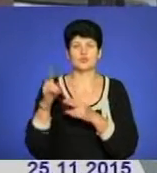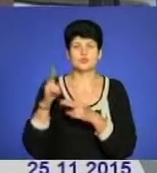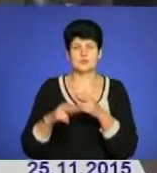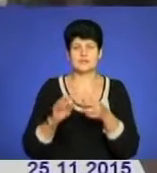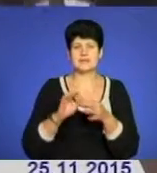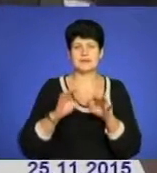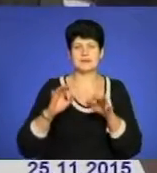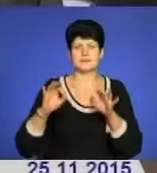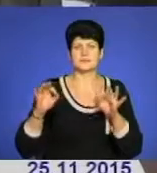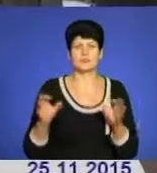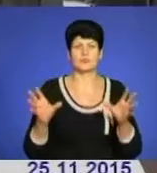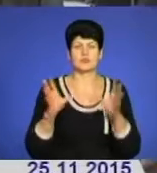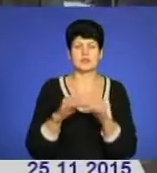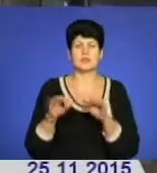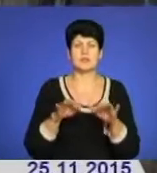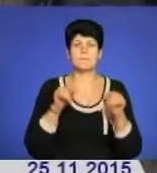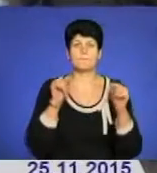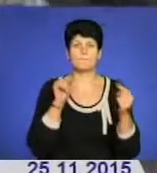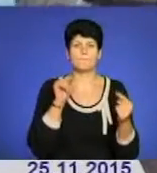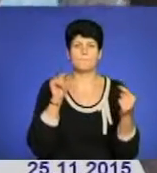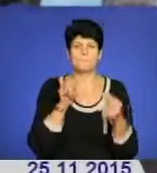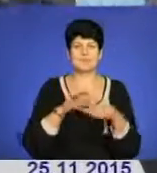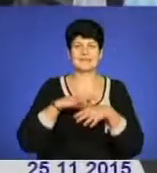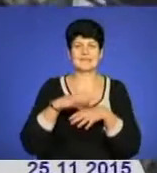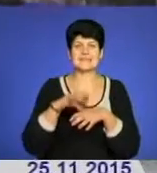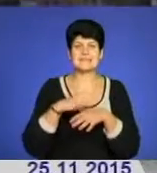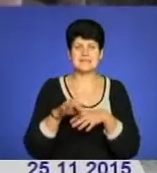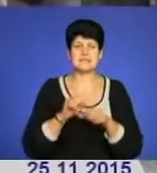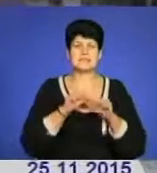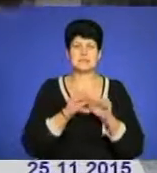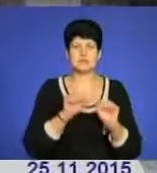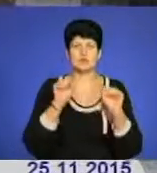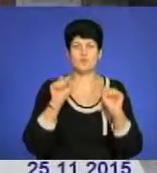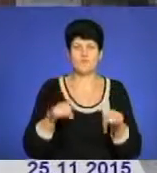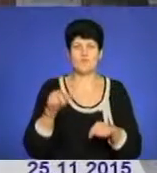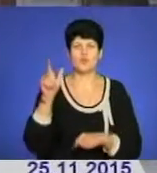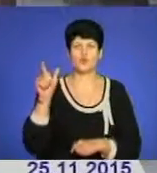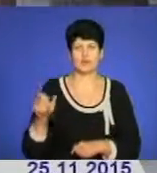ланцюжок, поєднуючи заходи проти насильства щодо жінок із захисту прав людини.